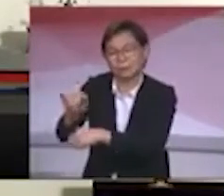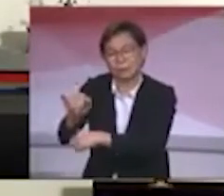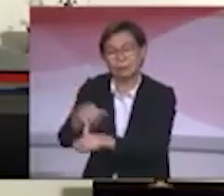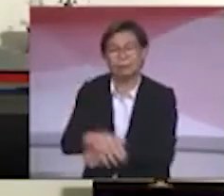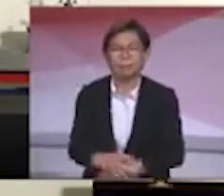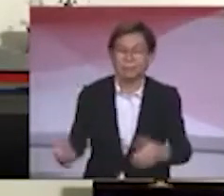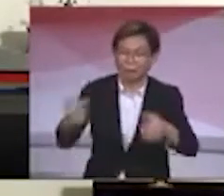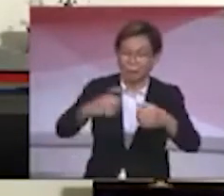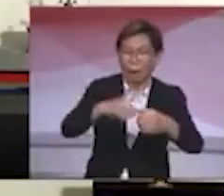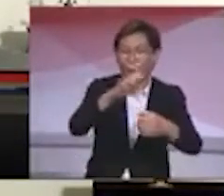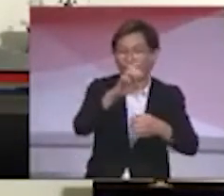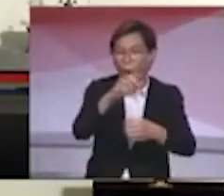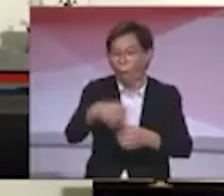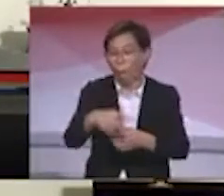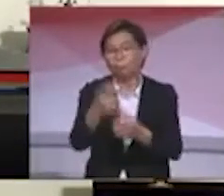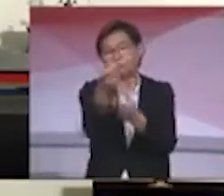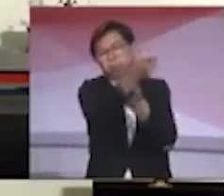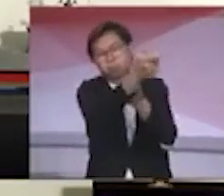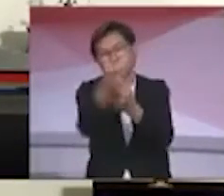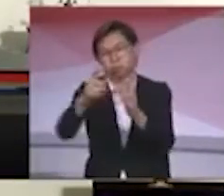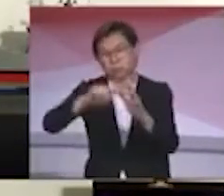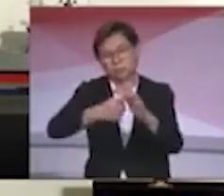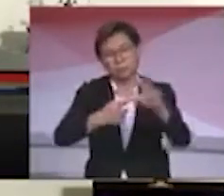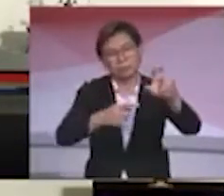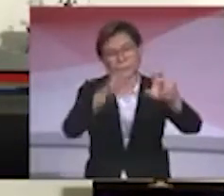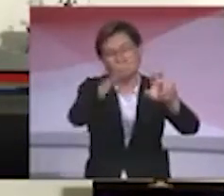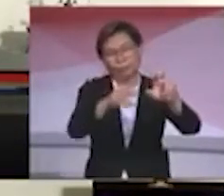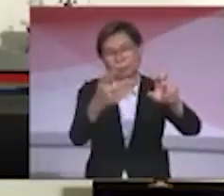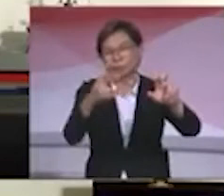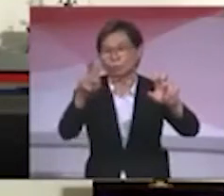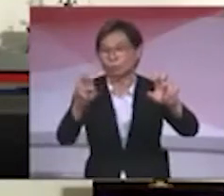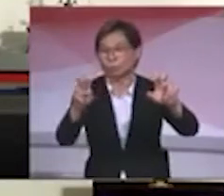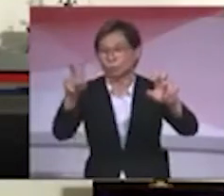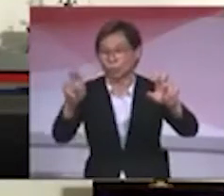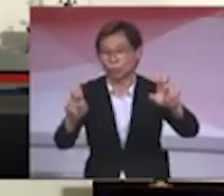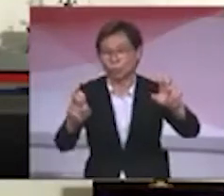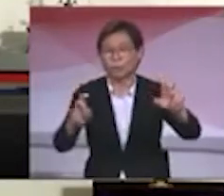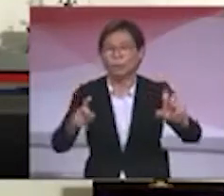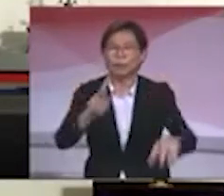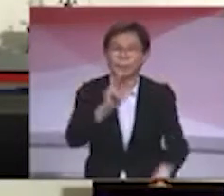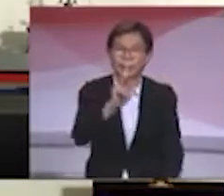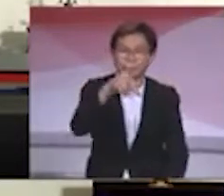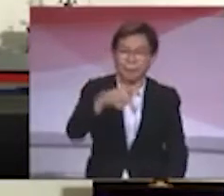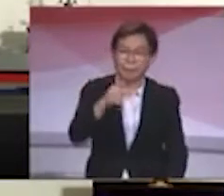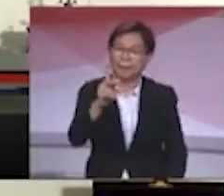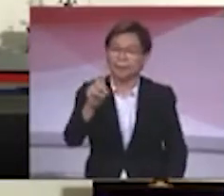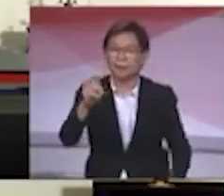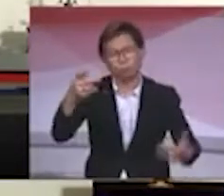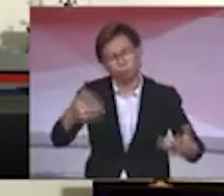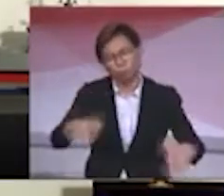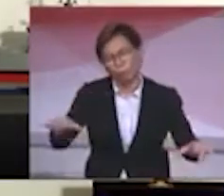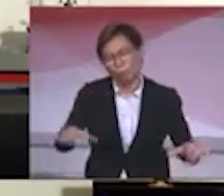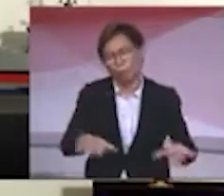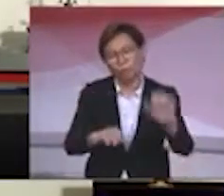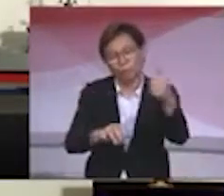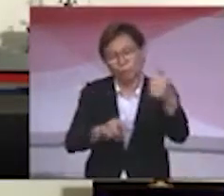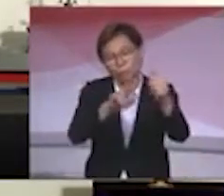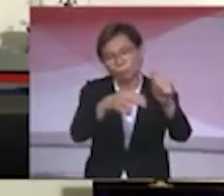Mengenai op sanitasi awam, sejak 30 Mac 2020, KPKT telah melakukan